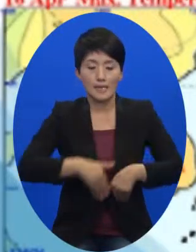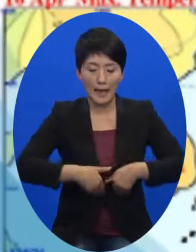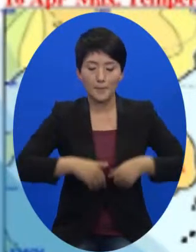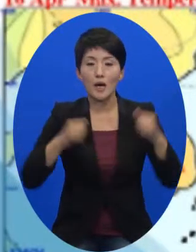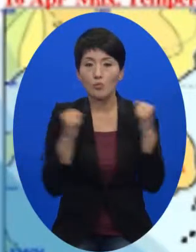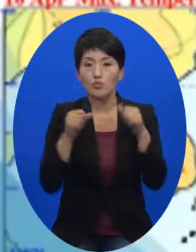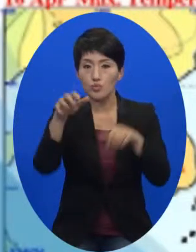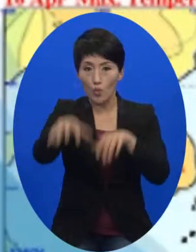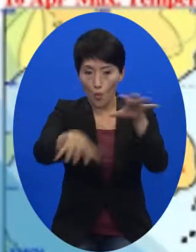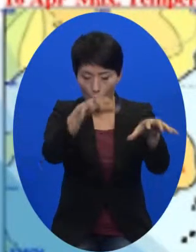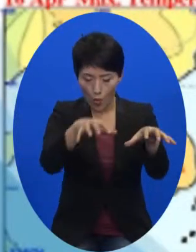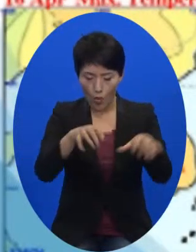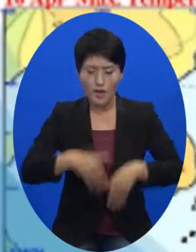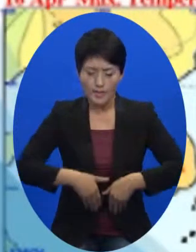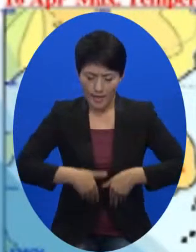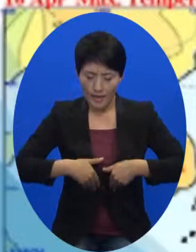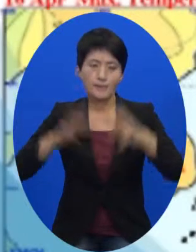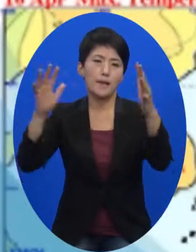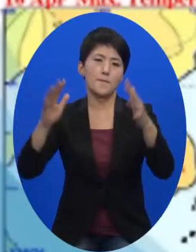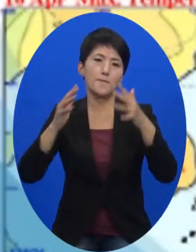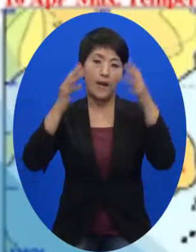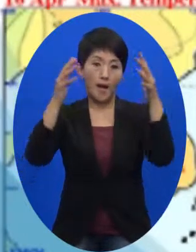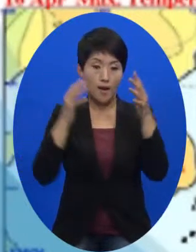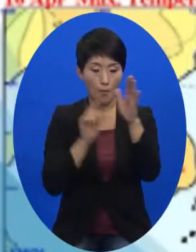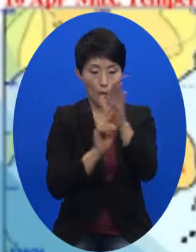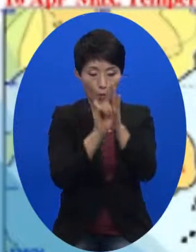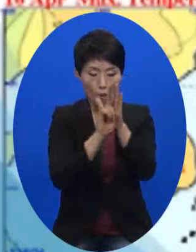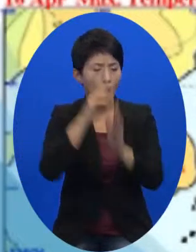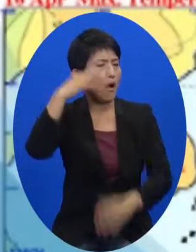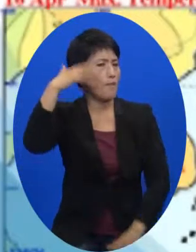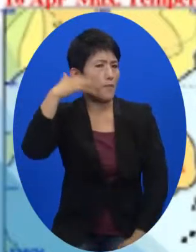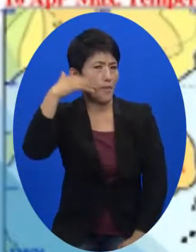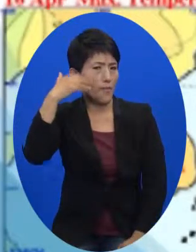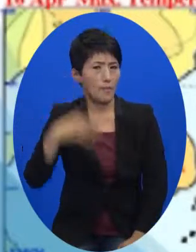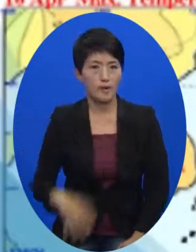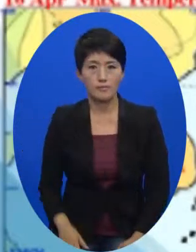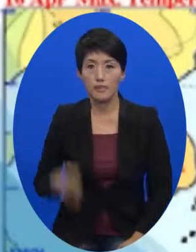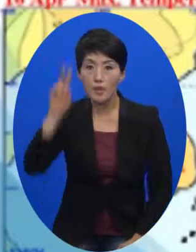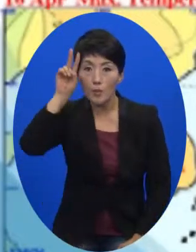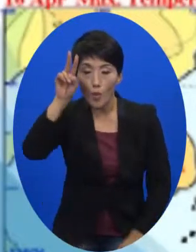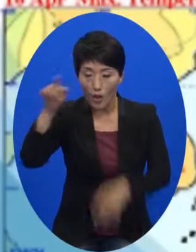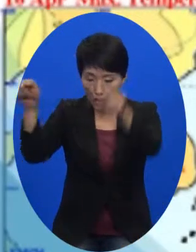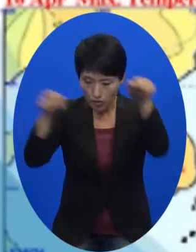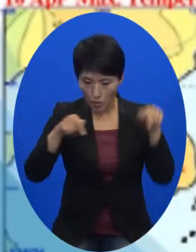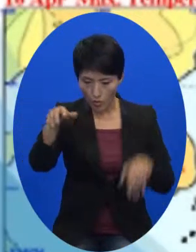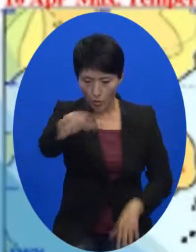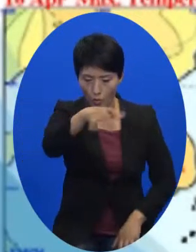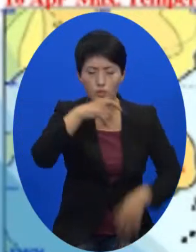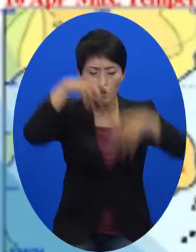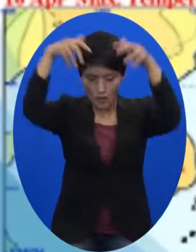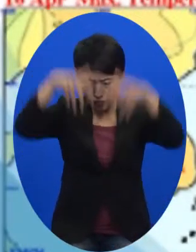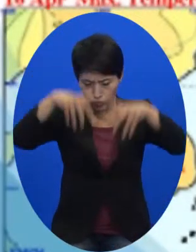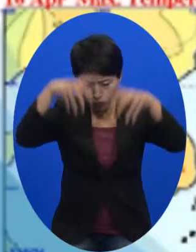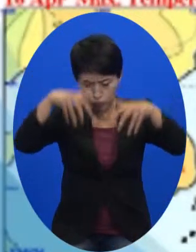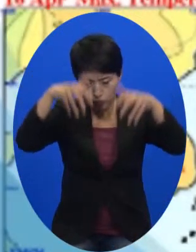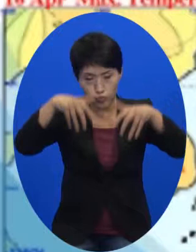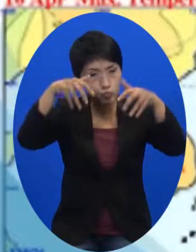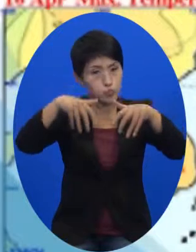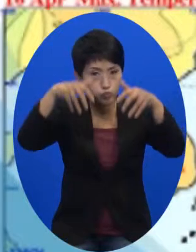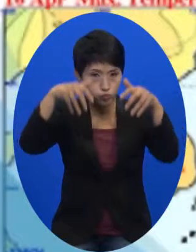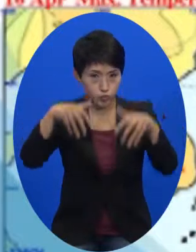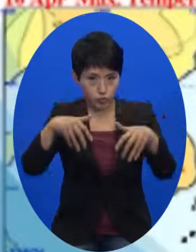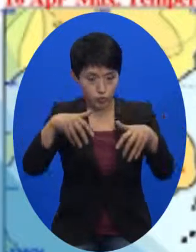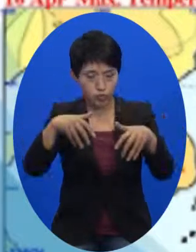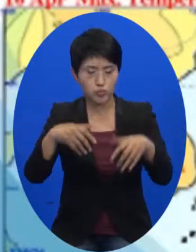내륙에서는 따뜻한 서풍이 유입되어 오늘과 비슷한 기온을 보이겠습니다. 한편 모레는 전국에 비가 오면서 기온 상승이